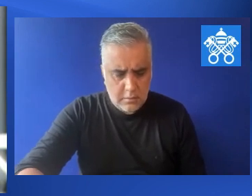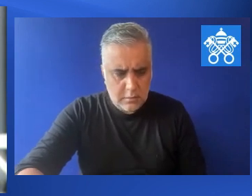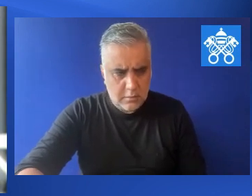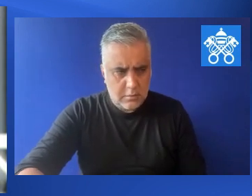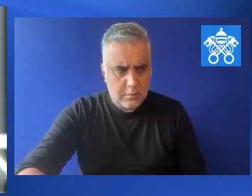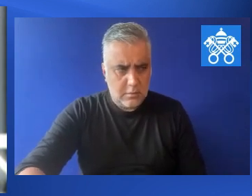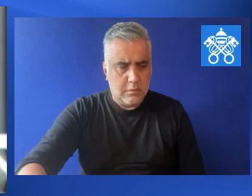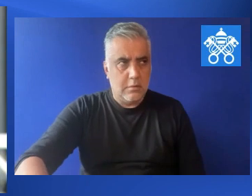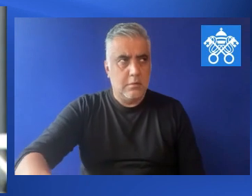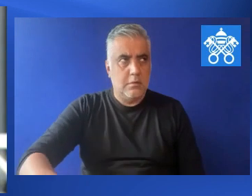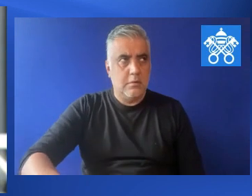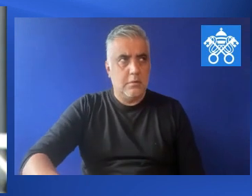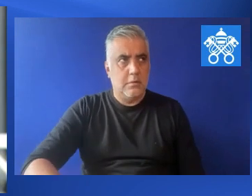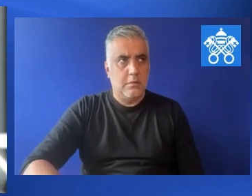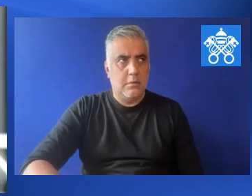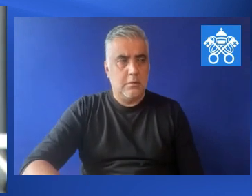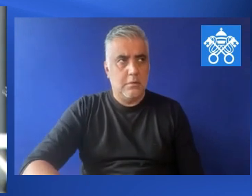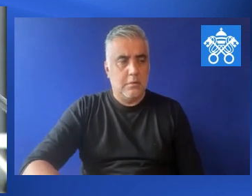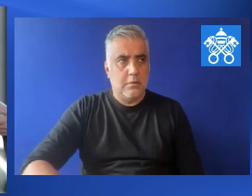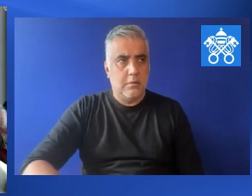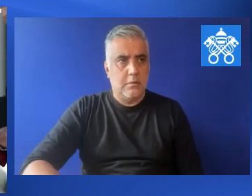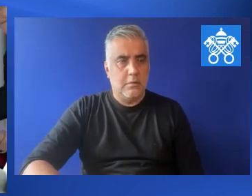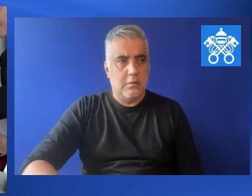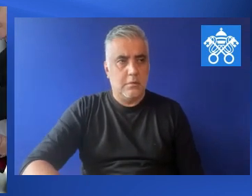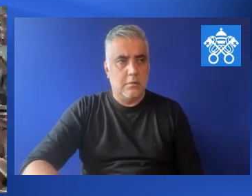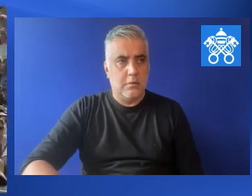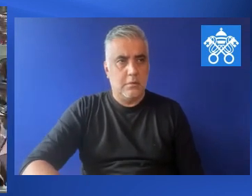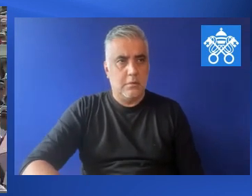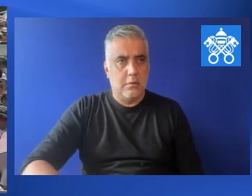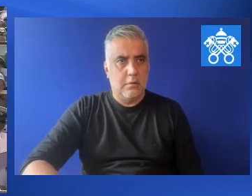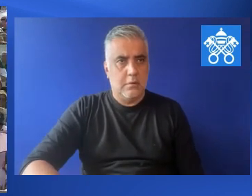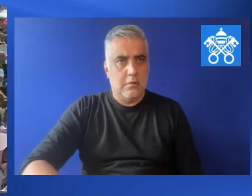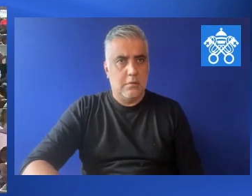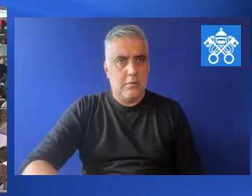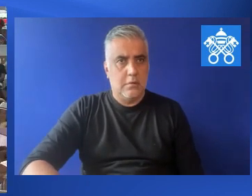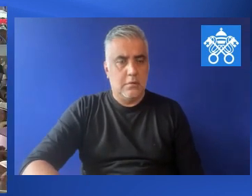pregare per il successore di Pietro. Grazie.